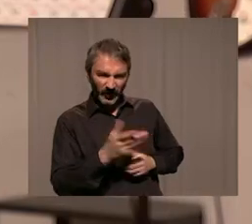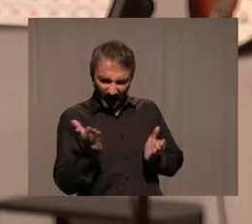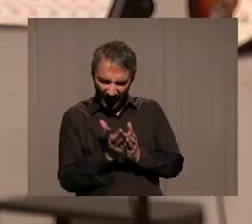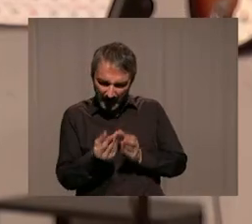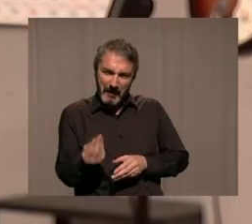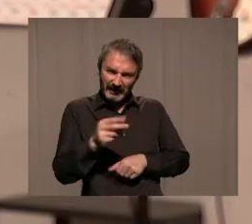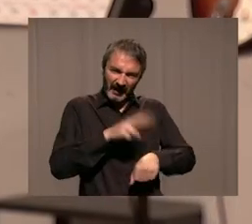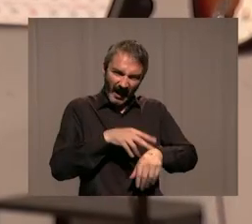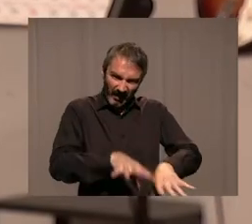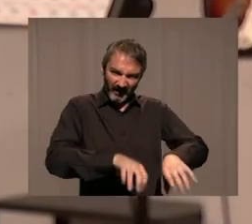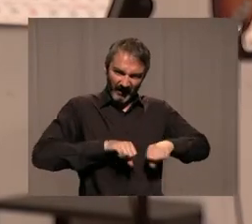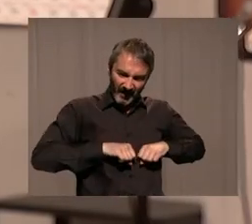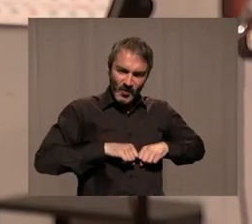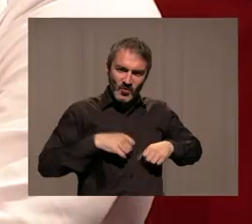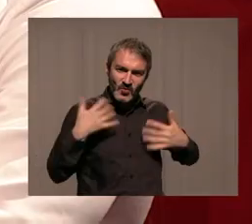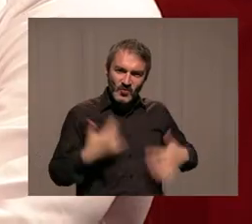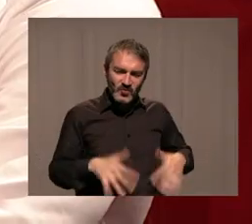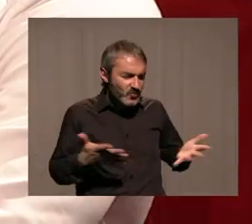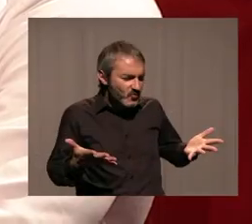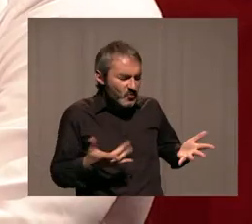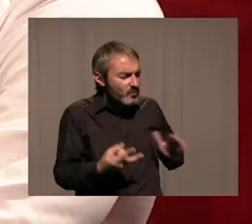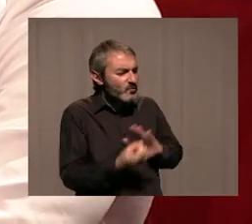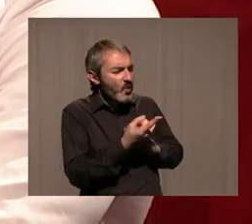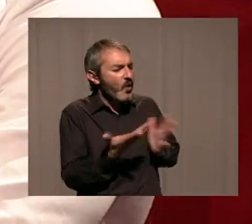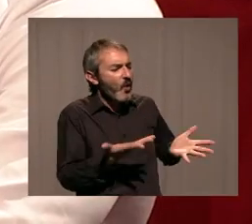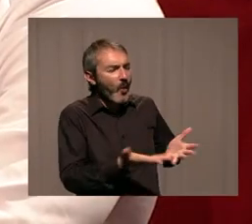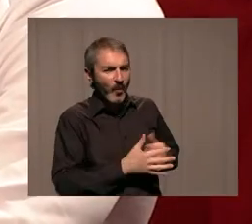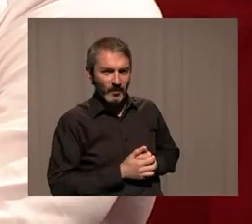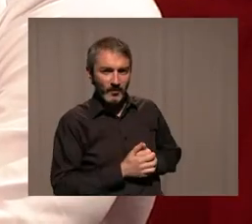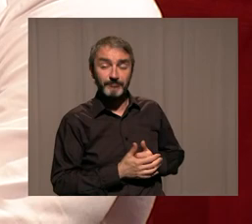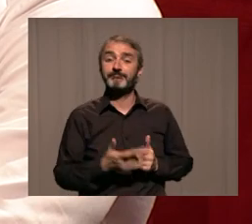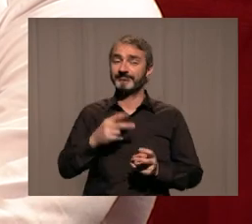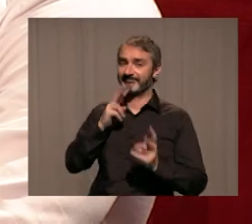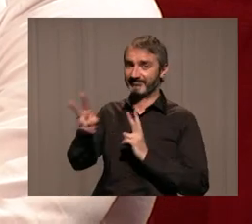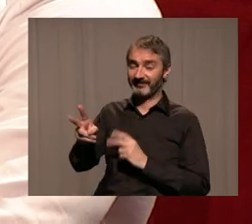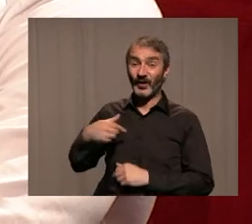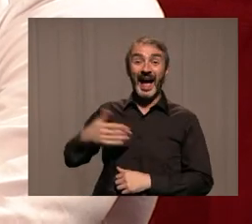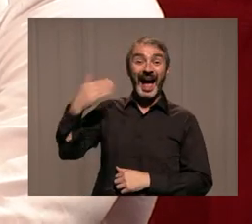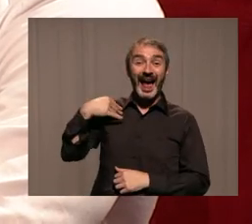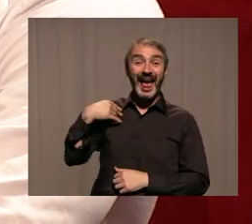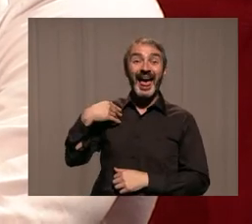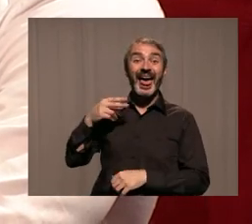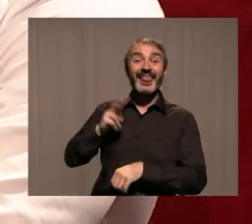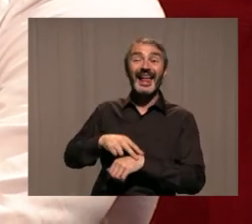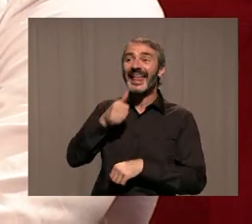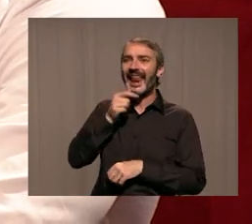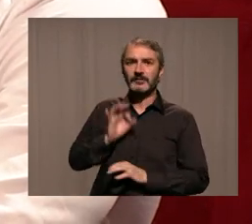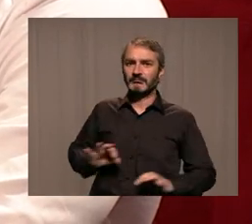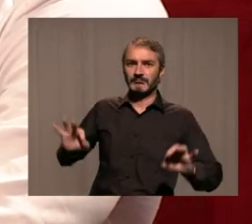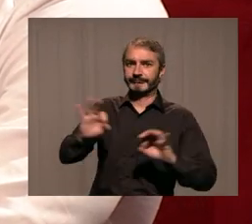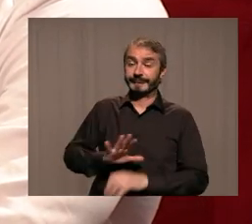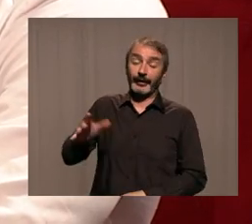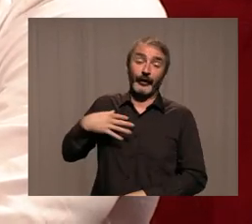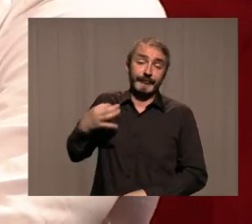de ser delegat? A veure... Com sorgeix això? Realment és que al principi no hi havia ningú que volgués fer de delegat, així que m'hi vaig